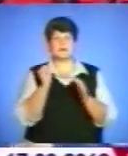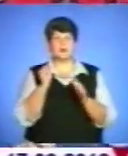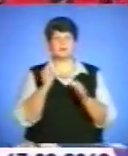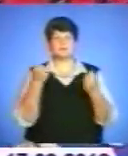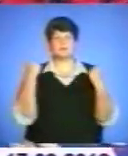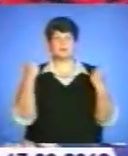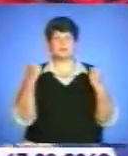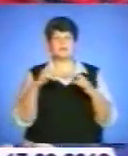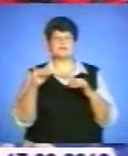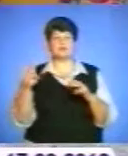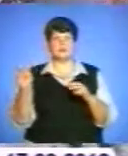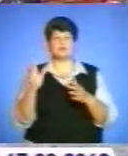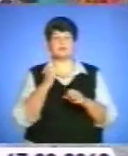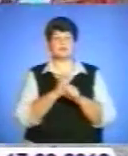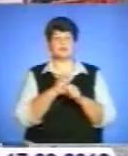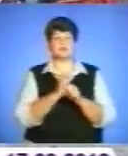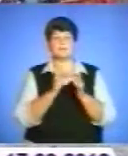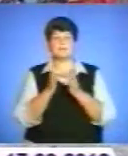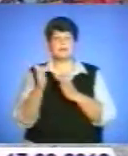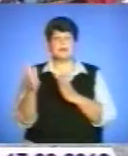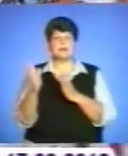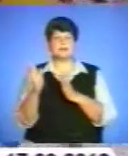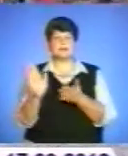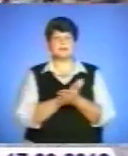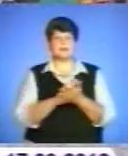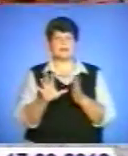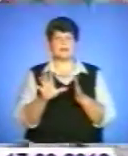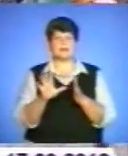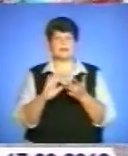інвентар, працюватиме публічна бібліотека та безкоштовний інтернет.